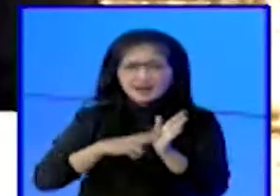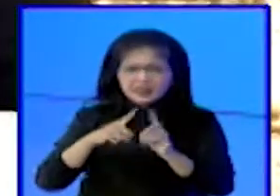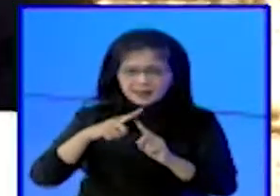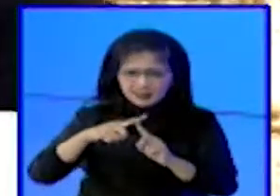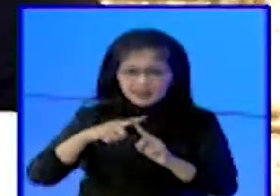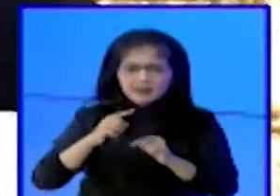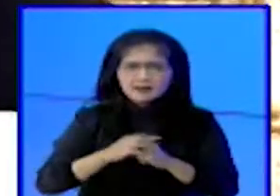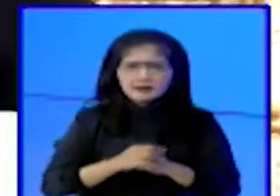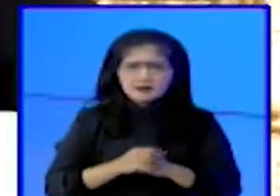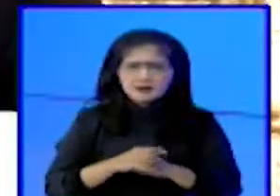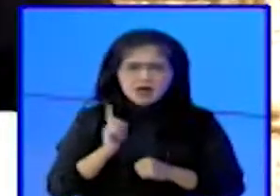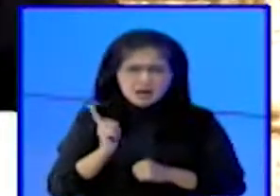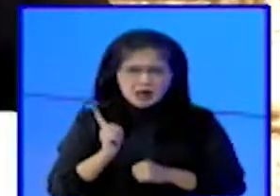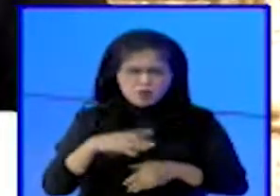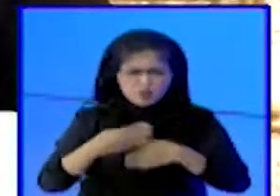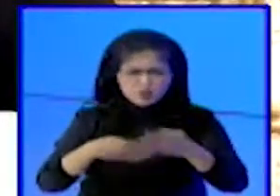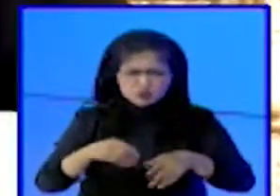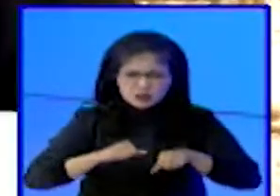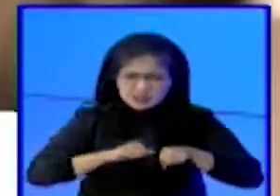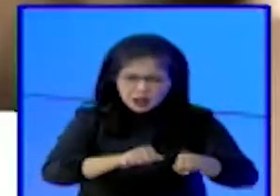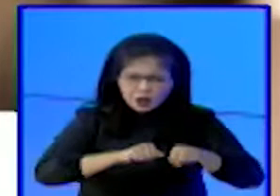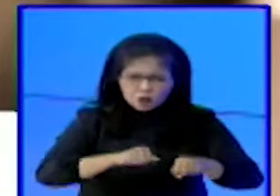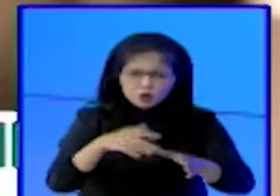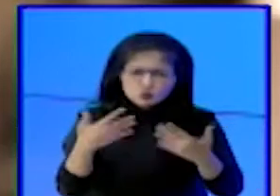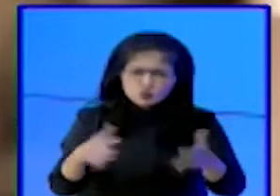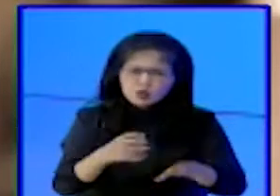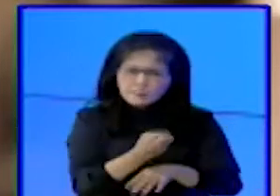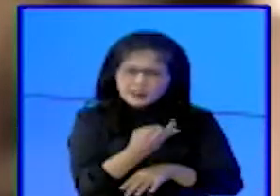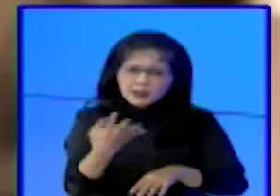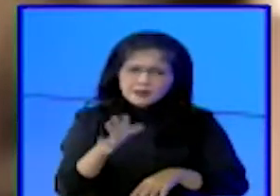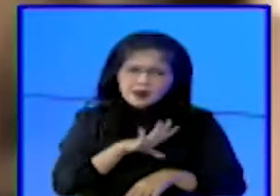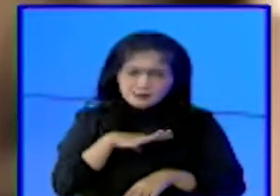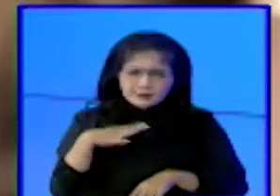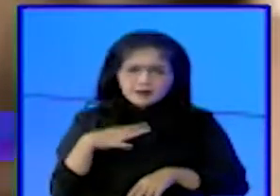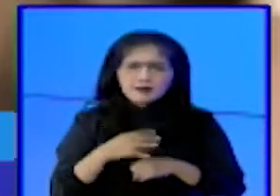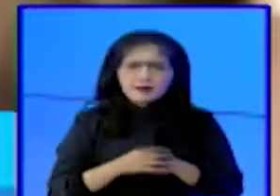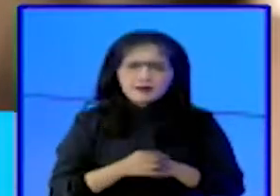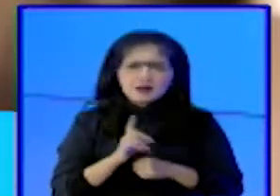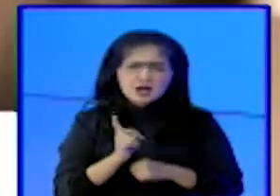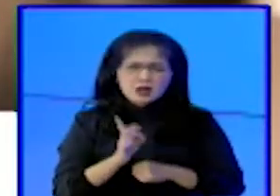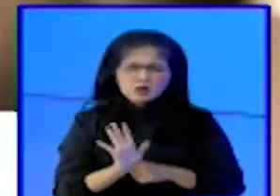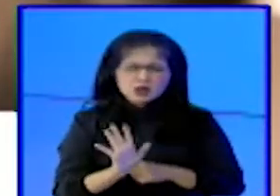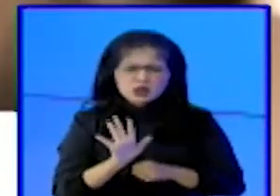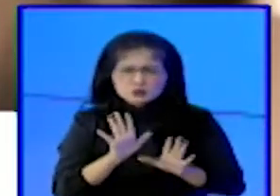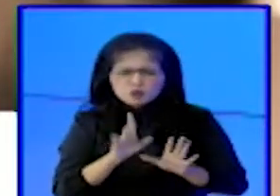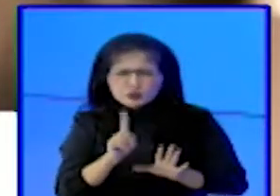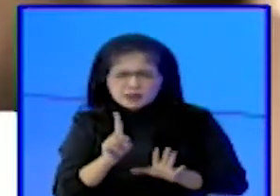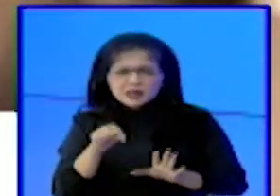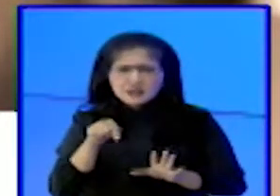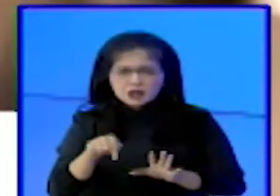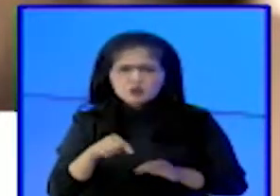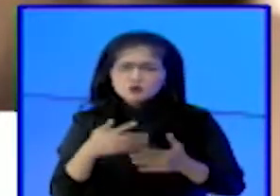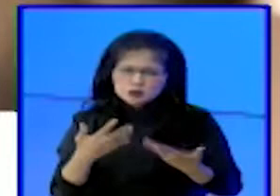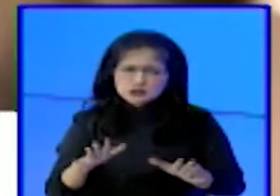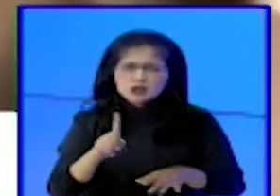Kalau pengerjaan tenun seperti ini biasanya selesainya berapa lama, Mama? Kalau tidak sibuk, bisa satu